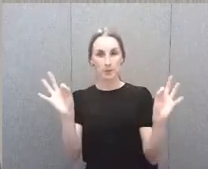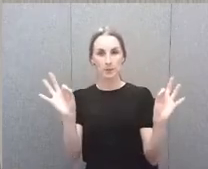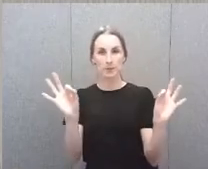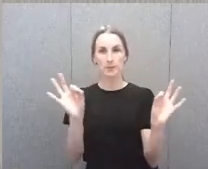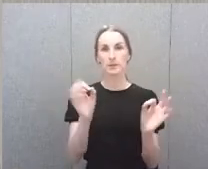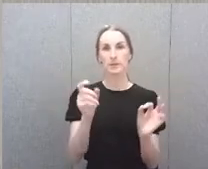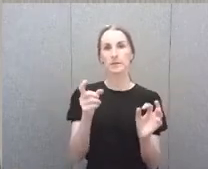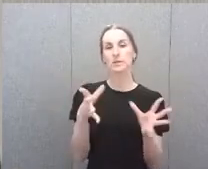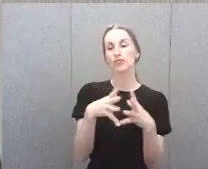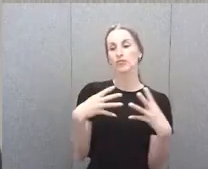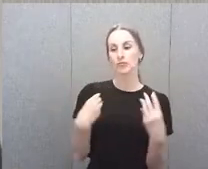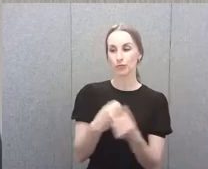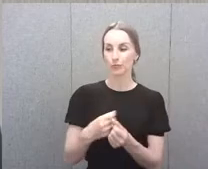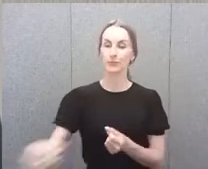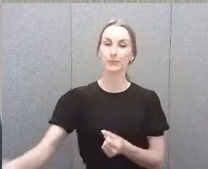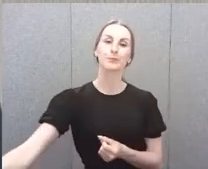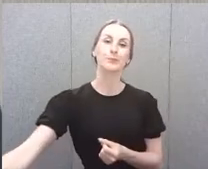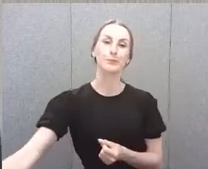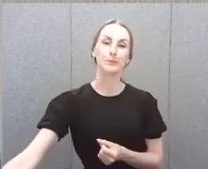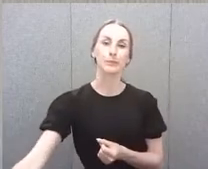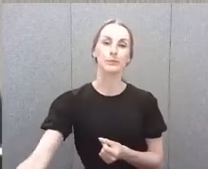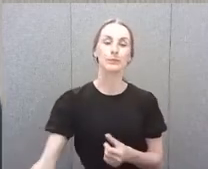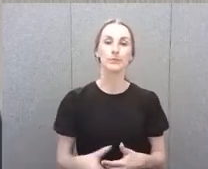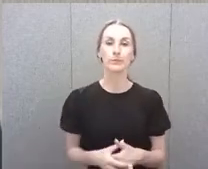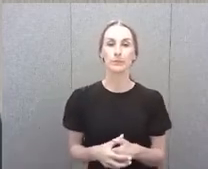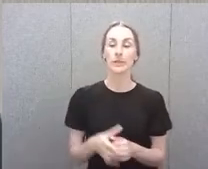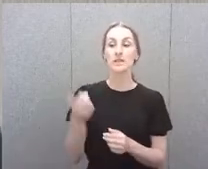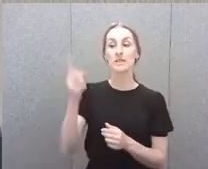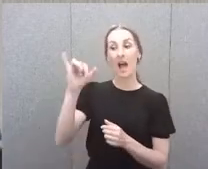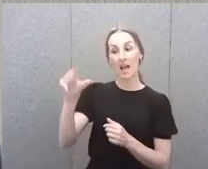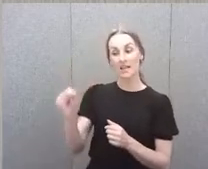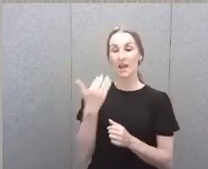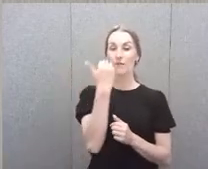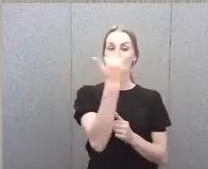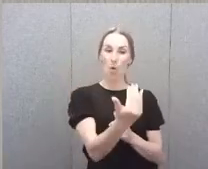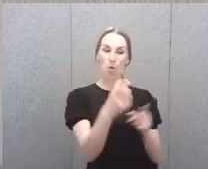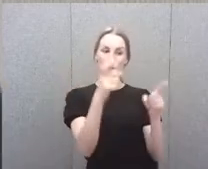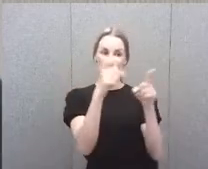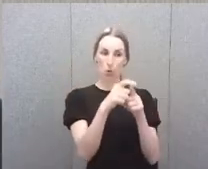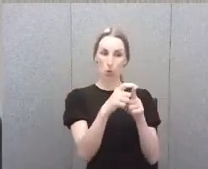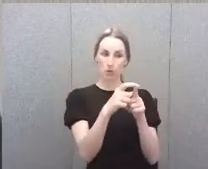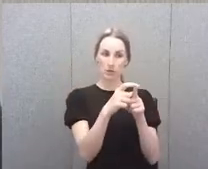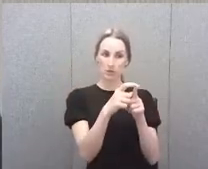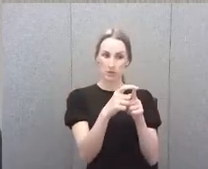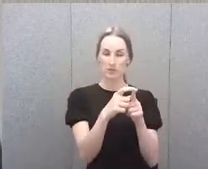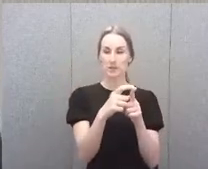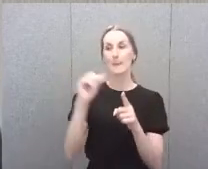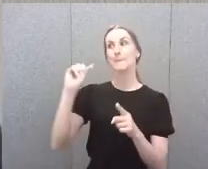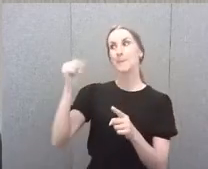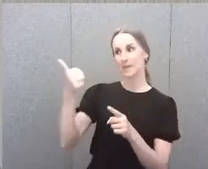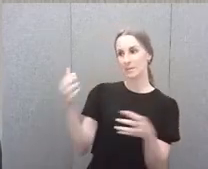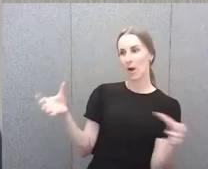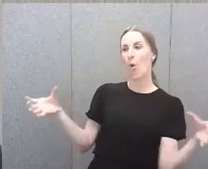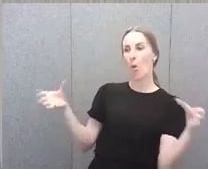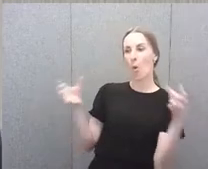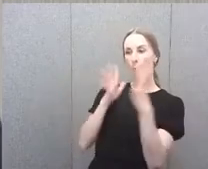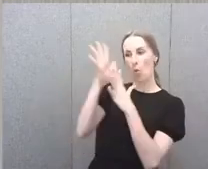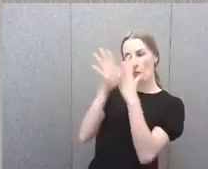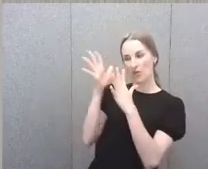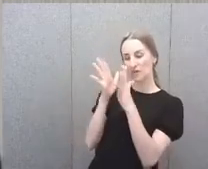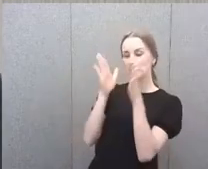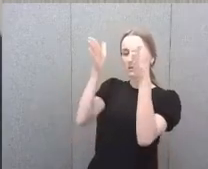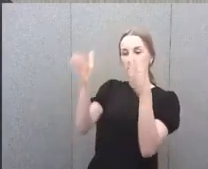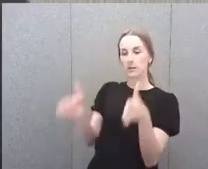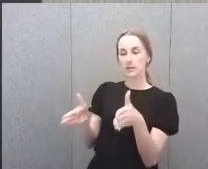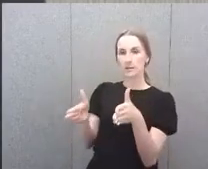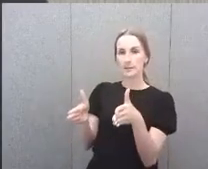семья в европейском контексте» или «Семья и государство в советской Литве». Итак, Даля, слово